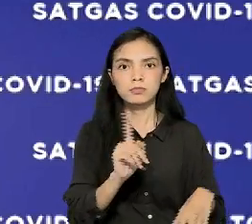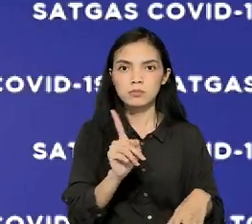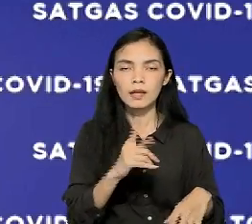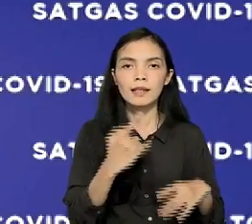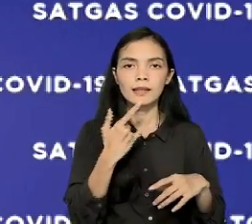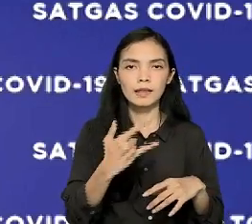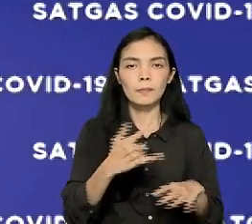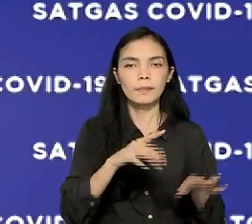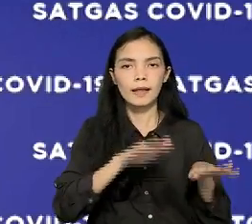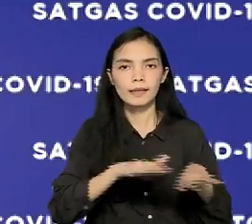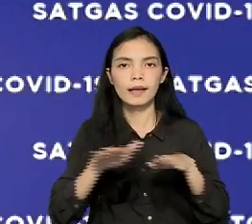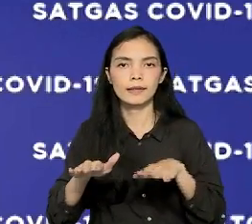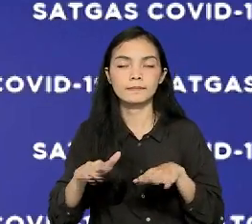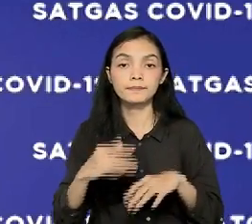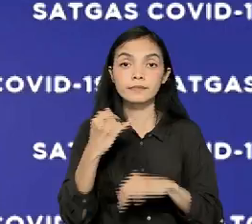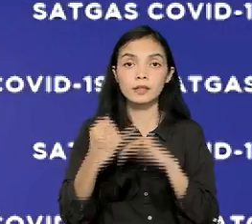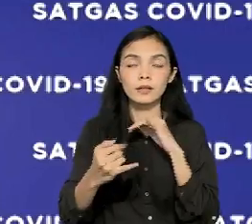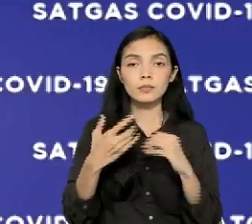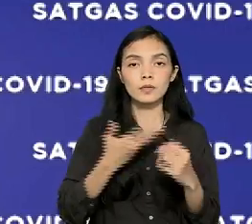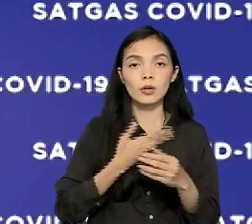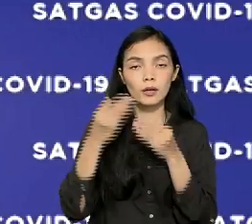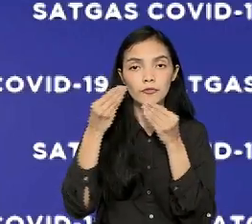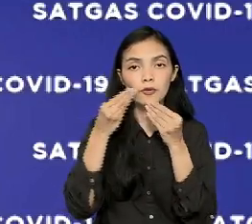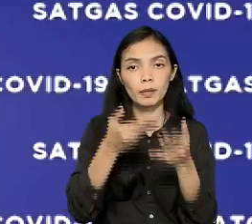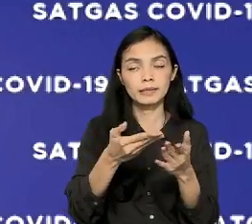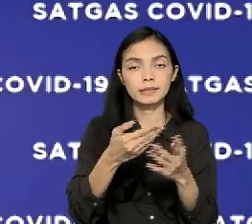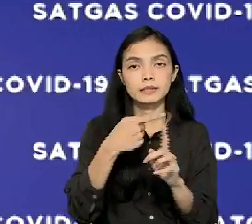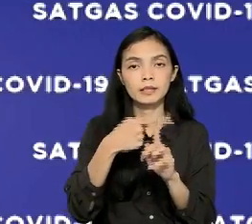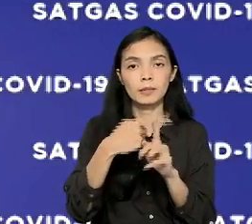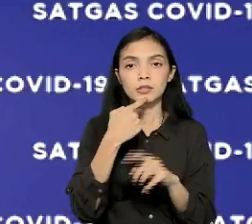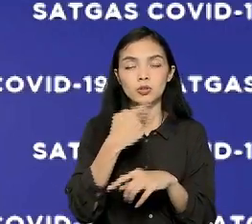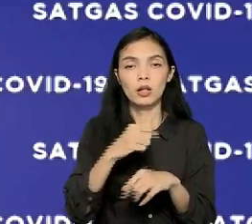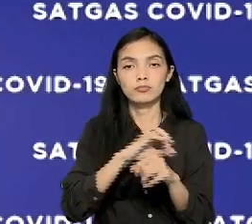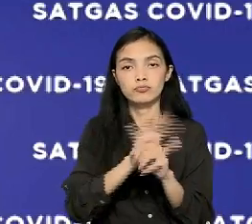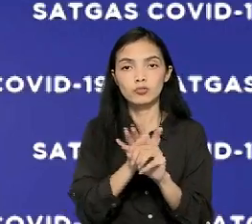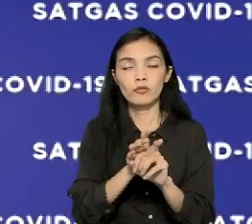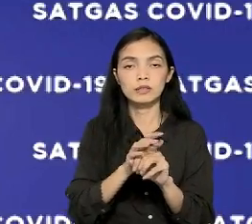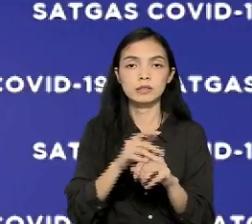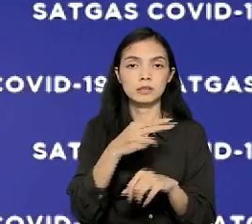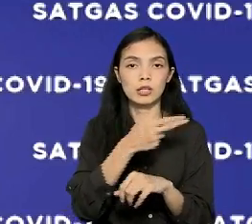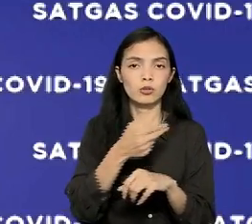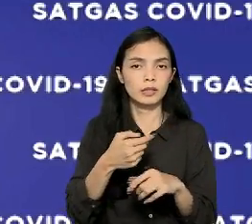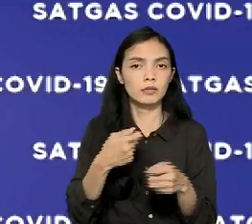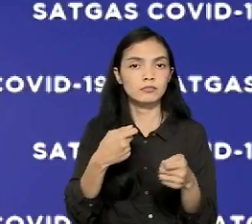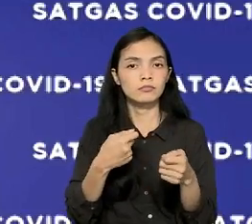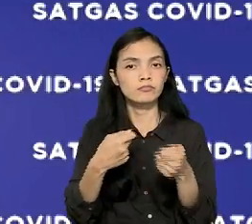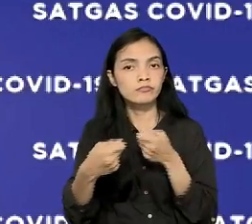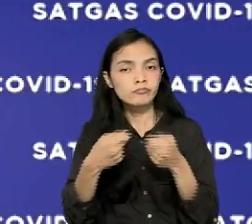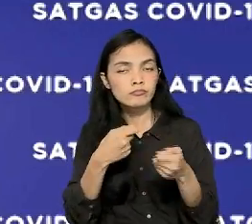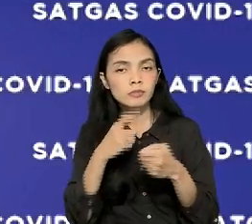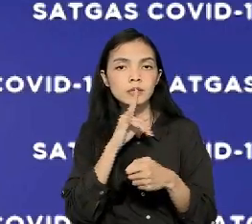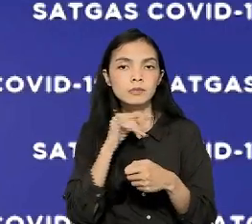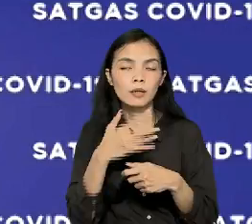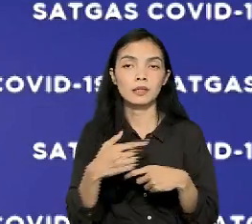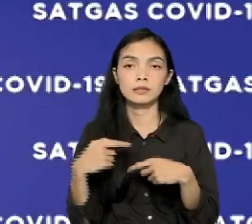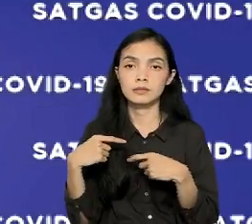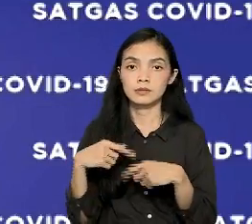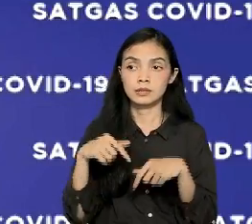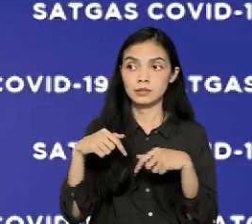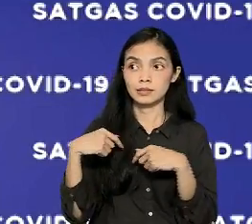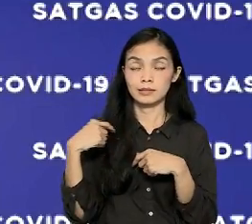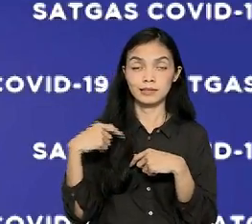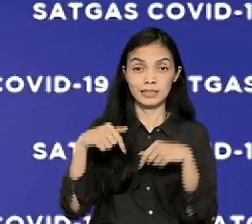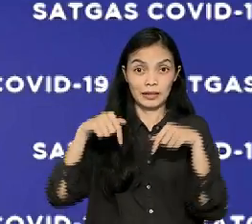Terakhir, saya akan menyampaikan beberapa informasi tambahan terkait penanganan COVID-19 di Indonesia. Hingga saat